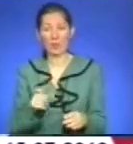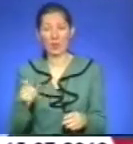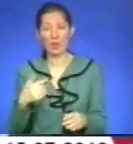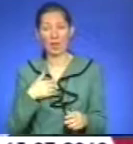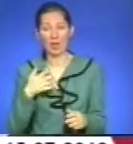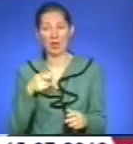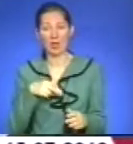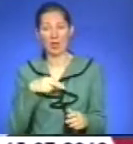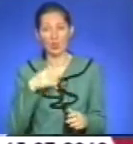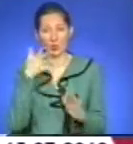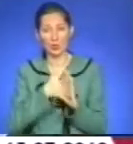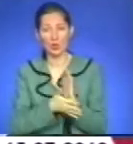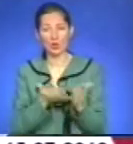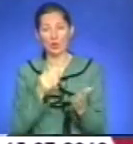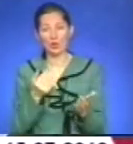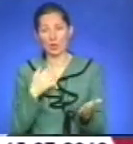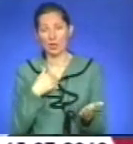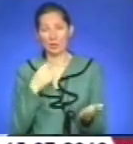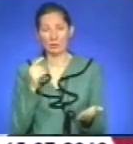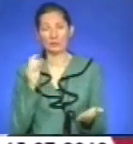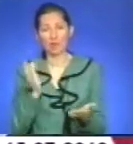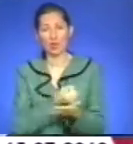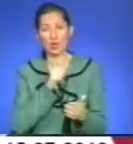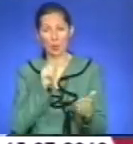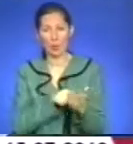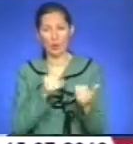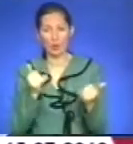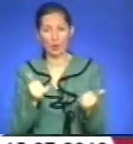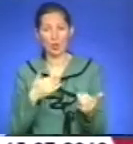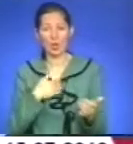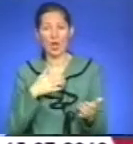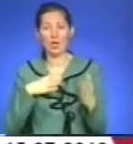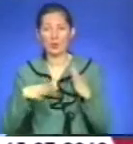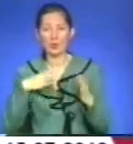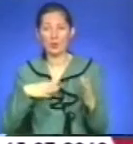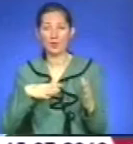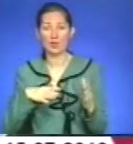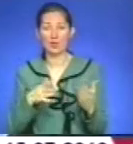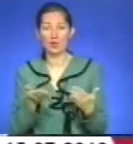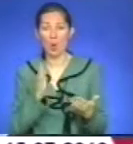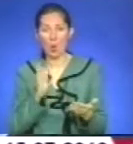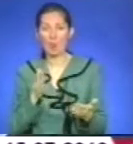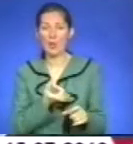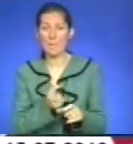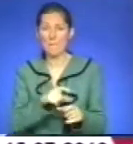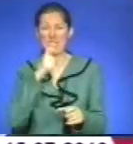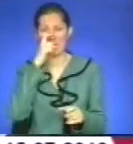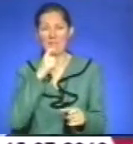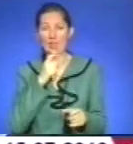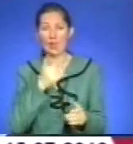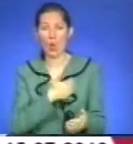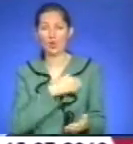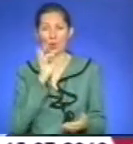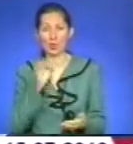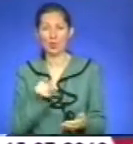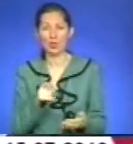я десь таким чином вдало попав, але мені сьогодні, відверто кажучи, я сподівався, що буде, можливо, якийсь більше негативу. Хочу сказати, що